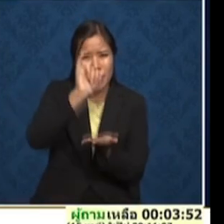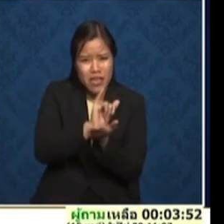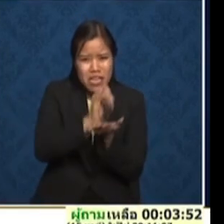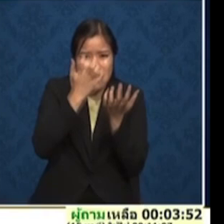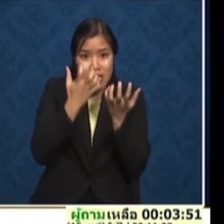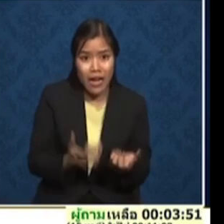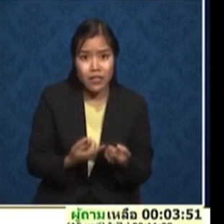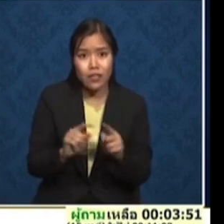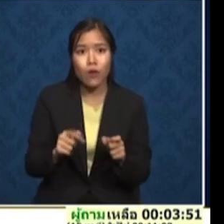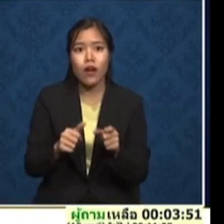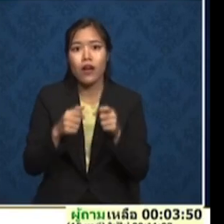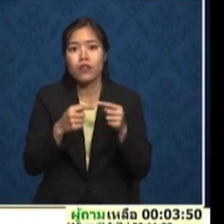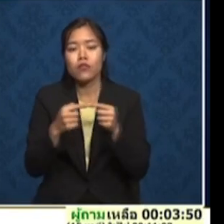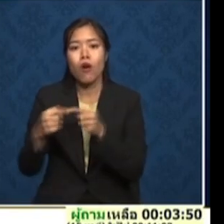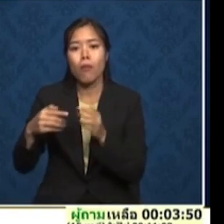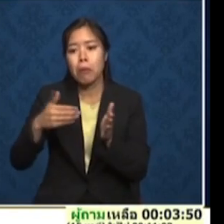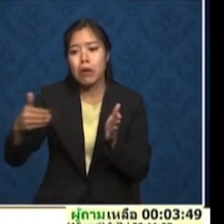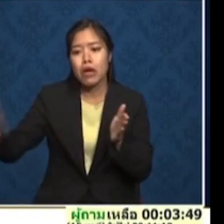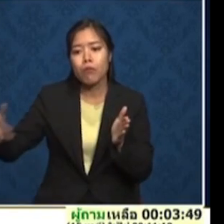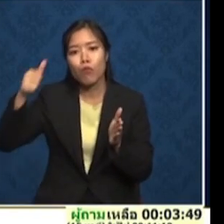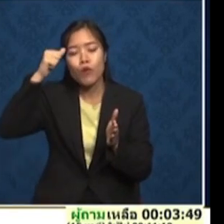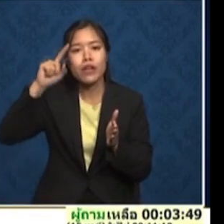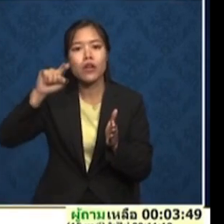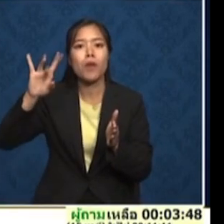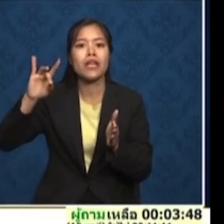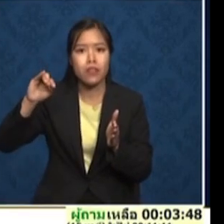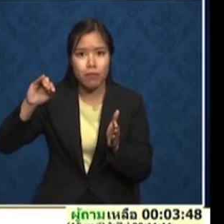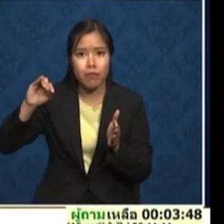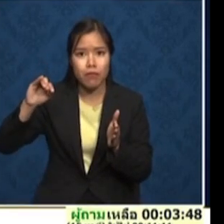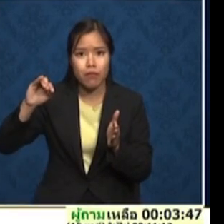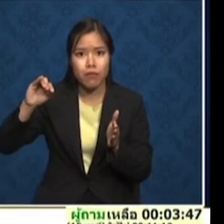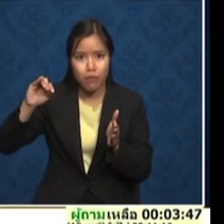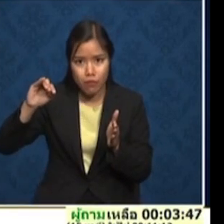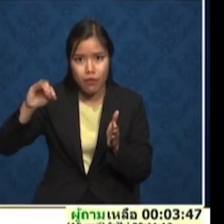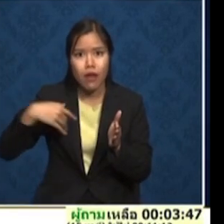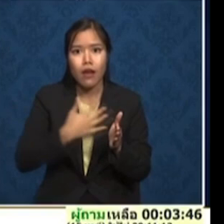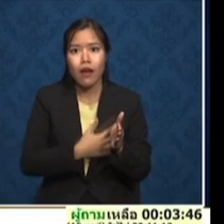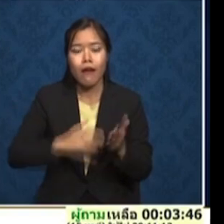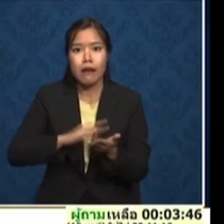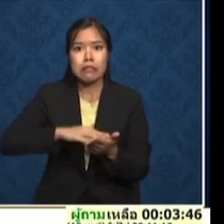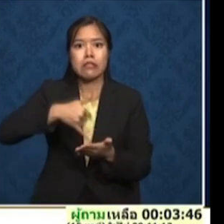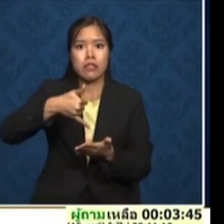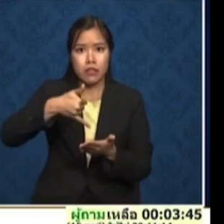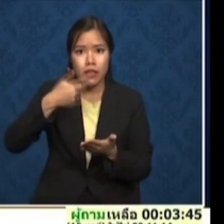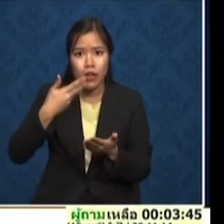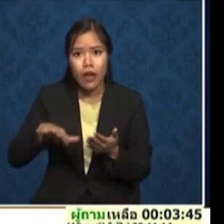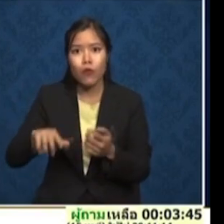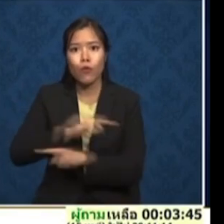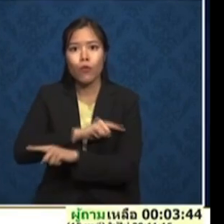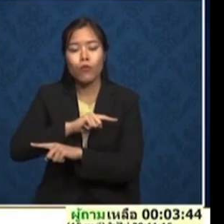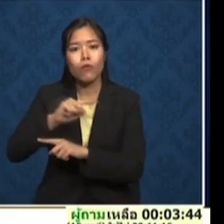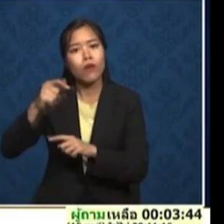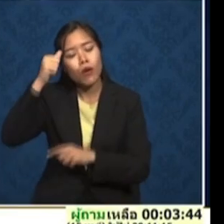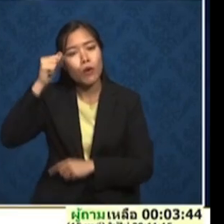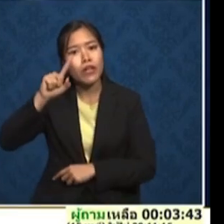ทันทีและออกมา 181วันกลับบ้านได้นี่ถือว่าเป็นคุณหมอเทวดาที่พี่น้องประชาชนจะต้องเชิดชูเลื่อม